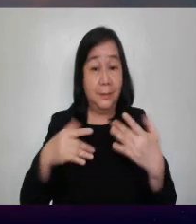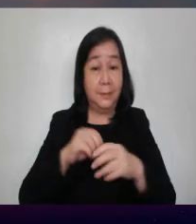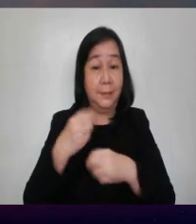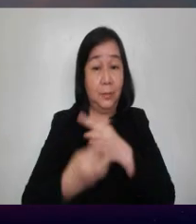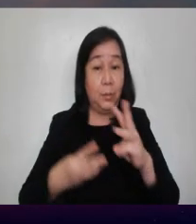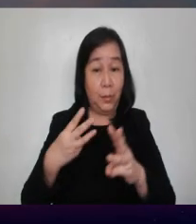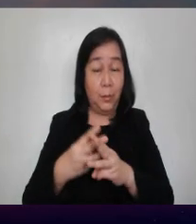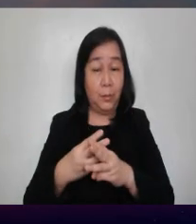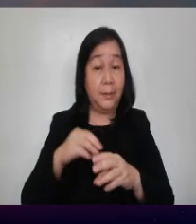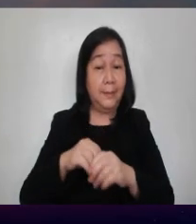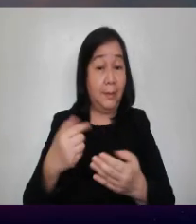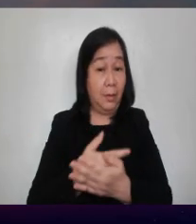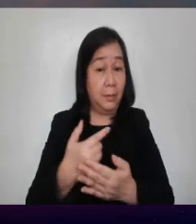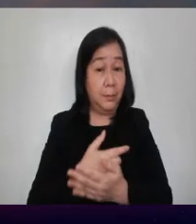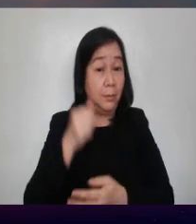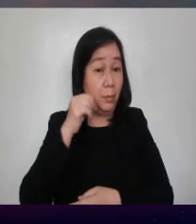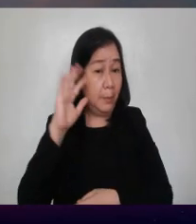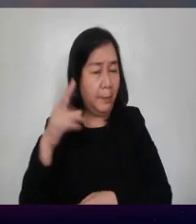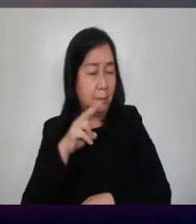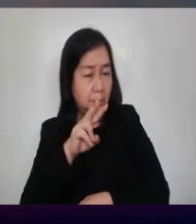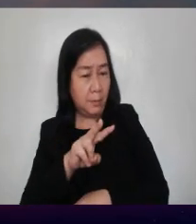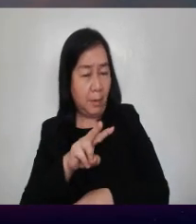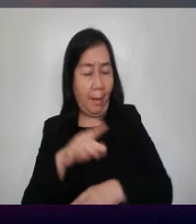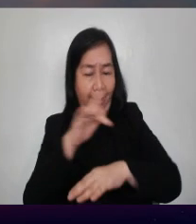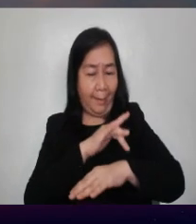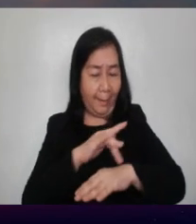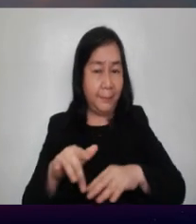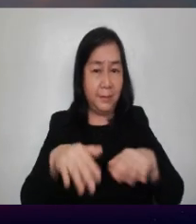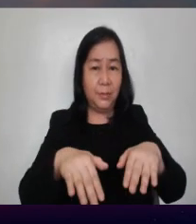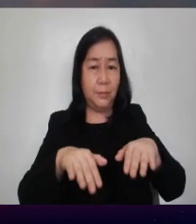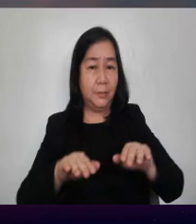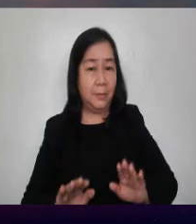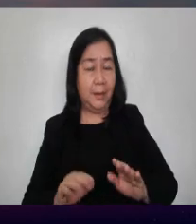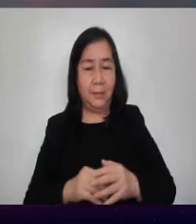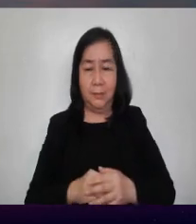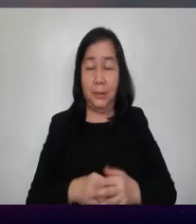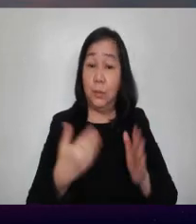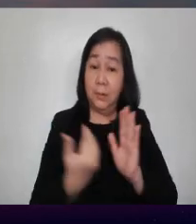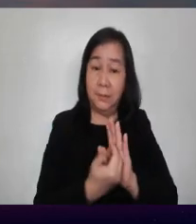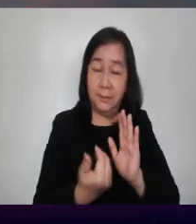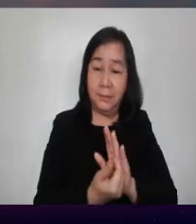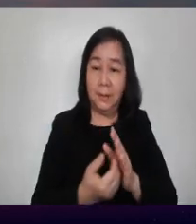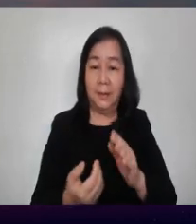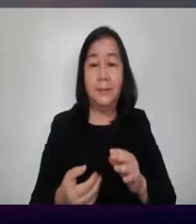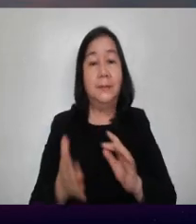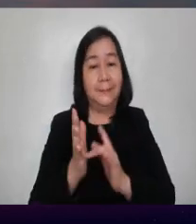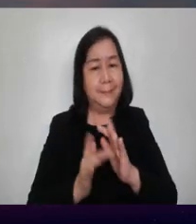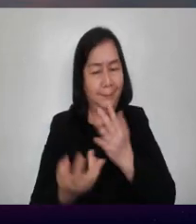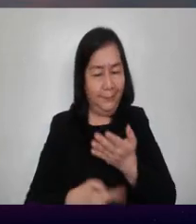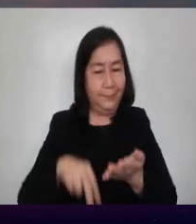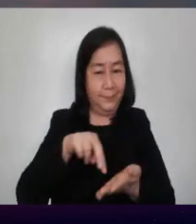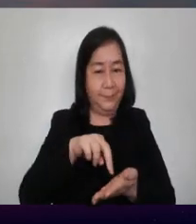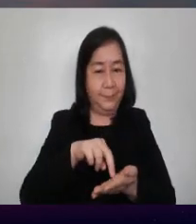Sa Ebanghelyo, natuklasan ng mga kababaihan ang walang laman na libingan. Patunay na muling